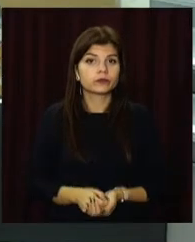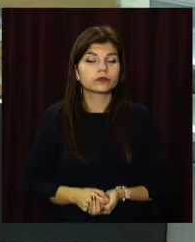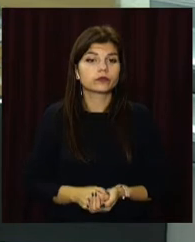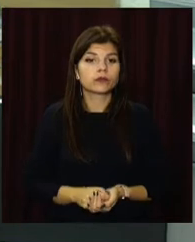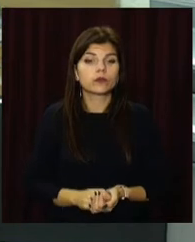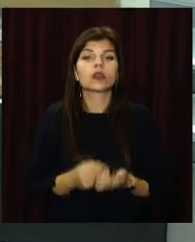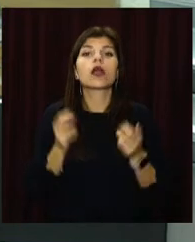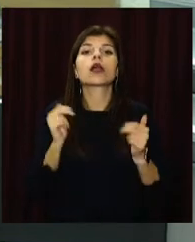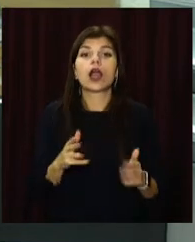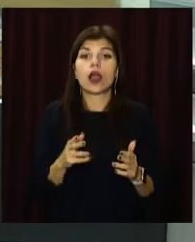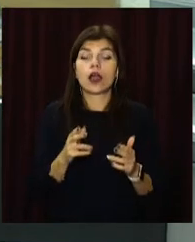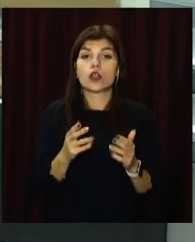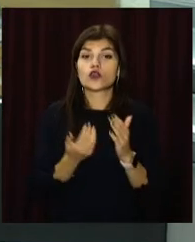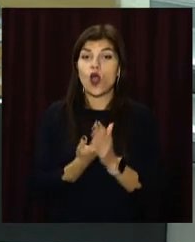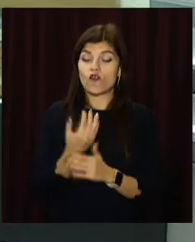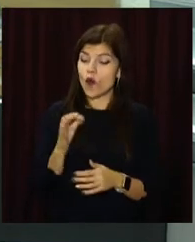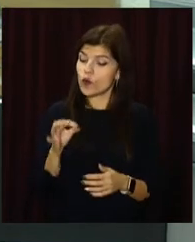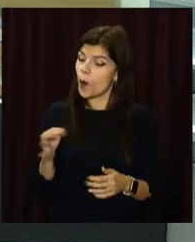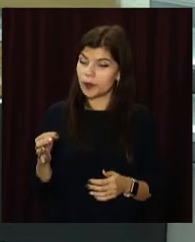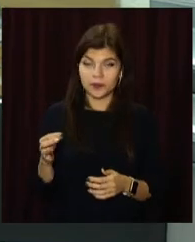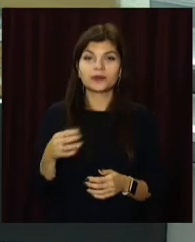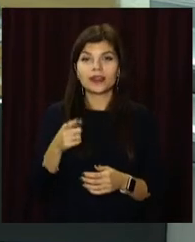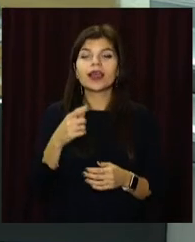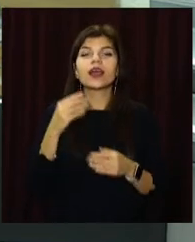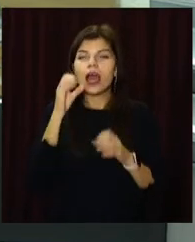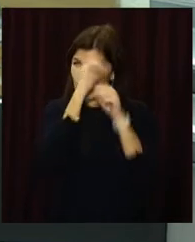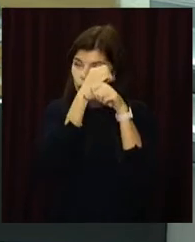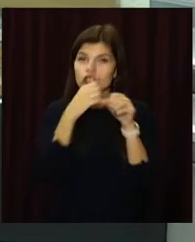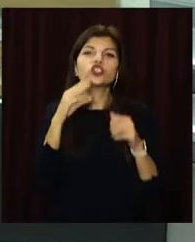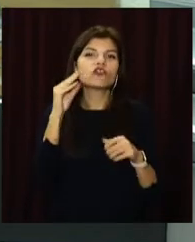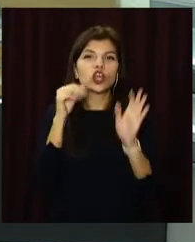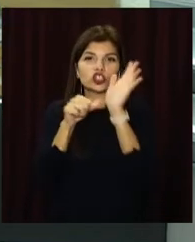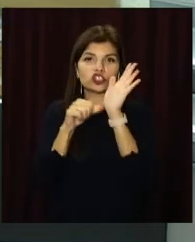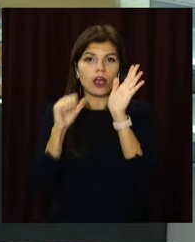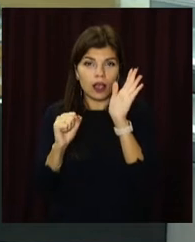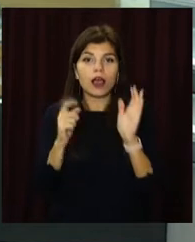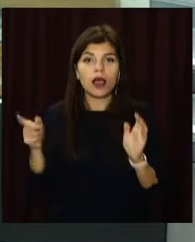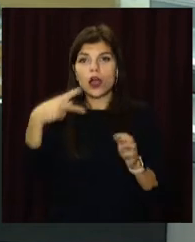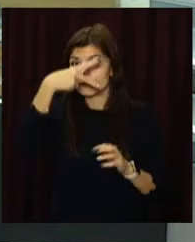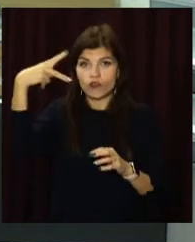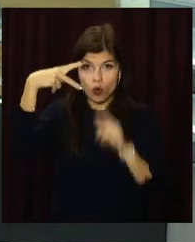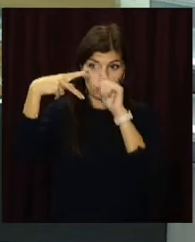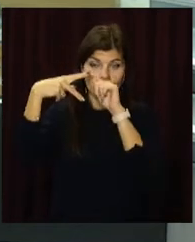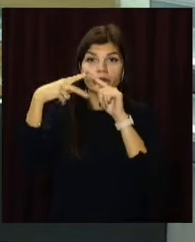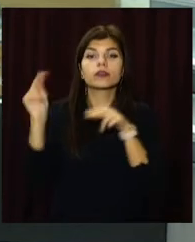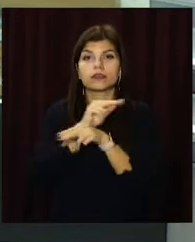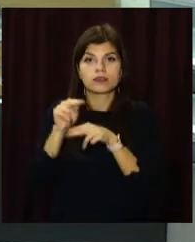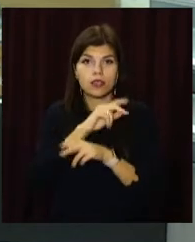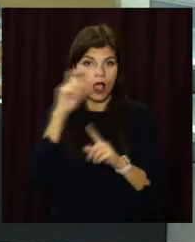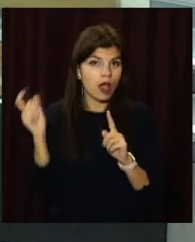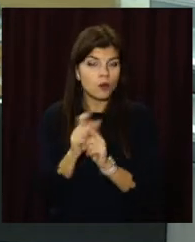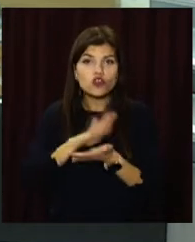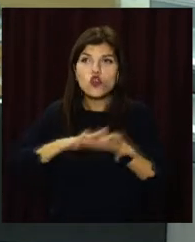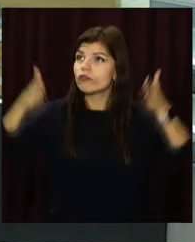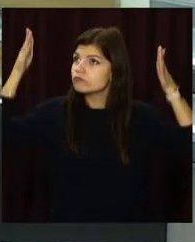Як нова копійка? У Дніпрі в амбулаторії, що на Шевченка 6А, завершили ремонт на 2-му поверсі. Нова підлога,